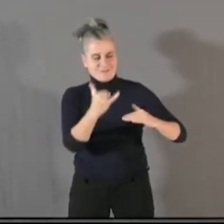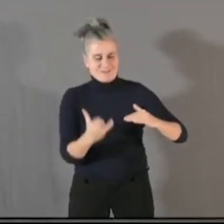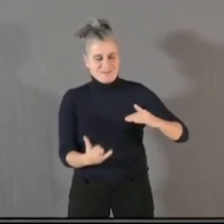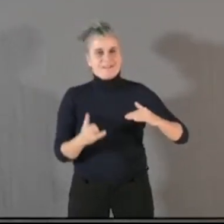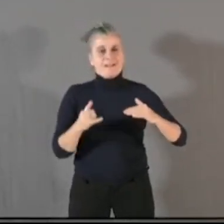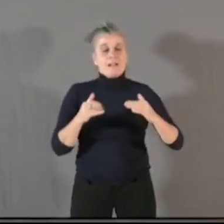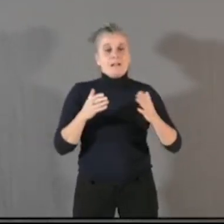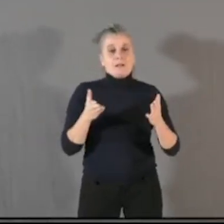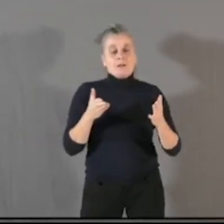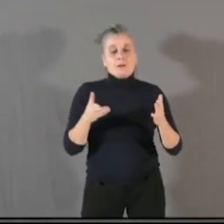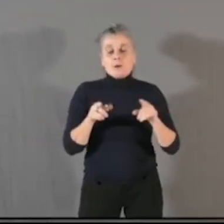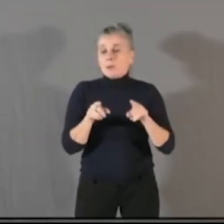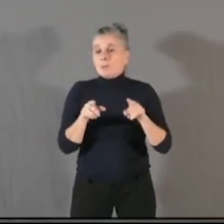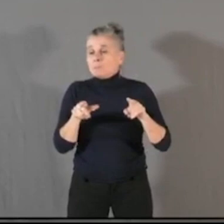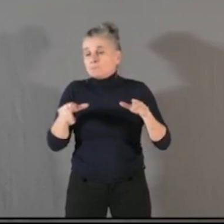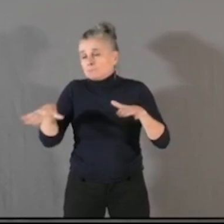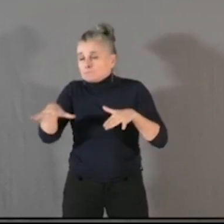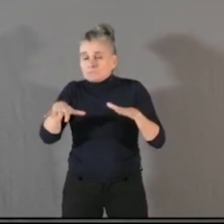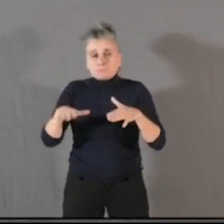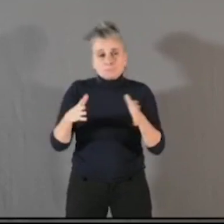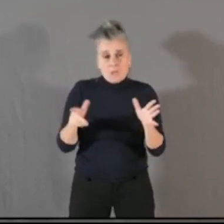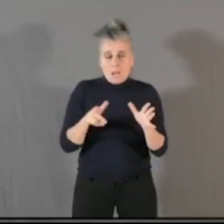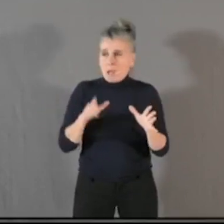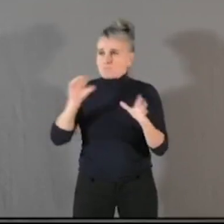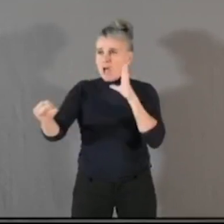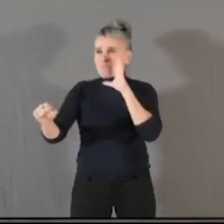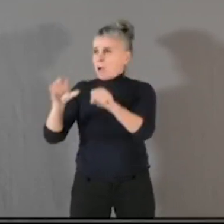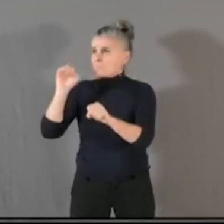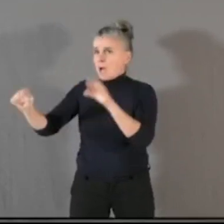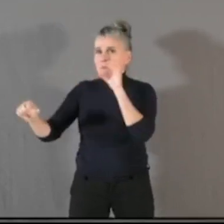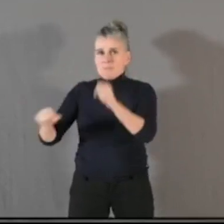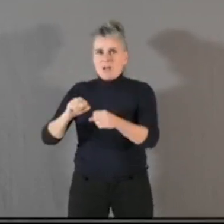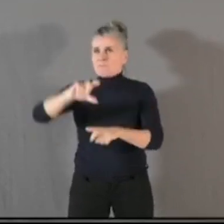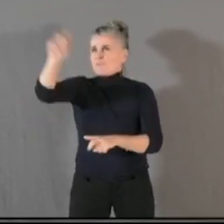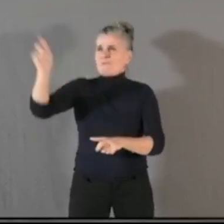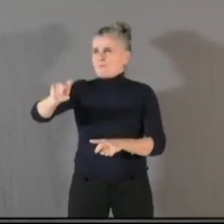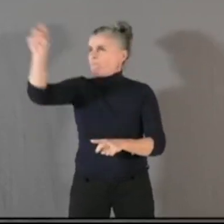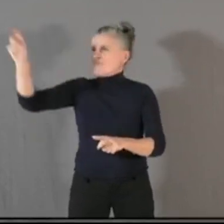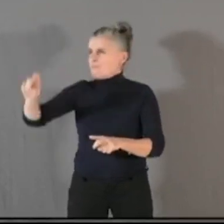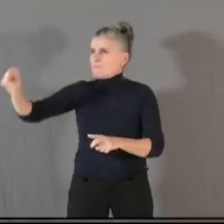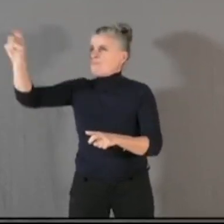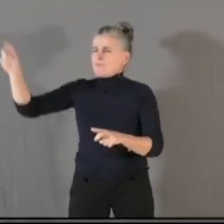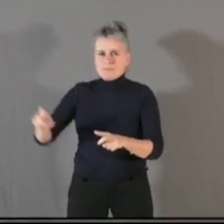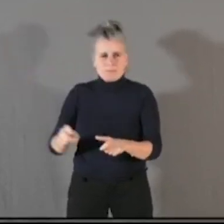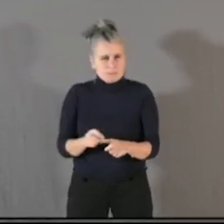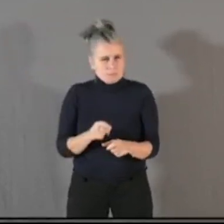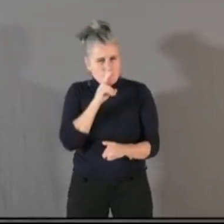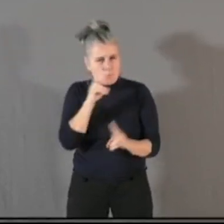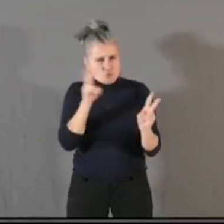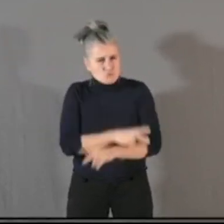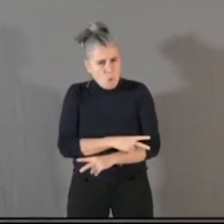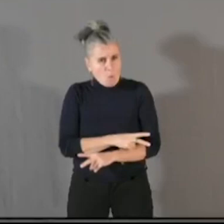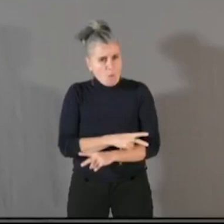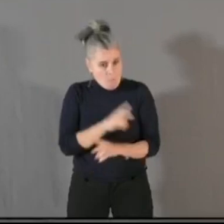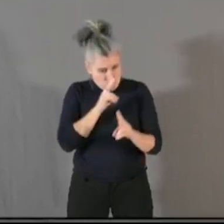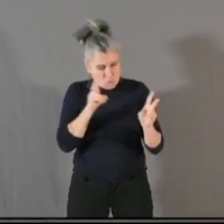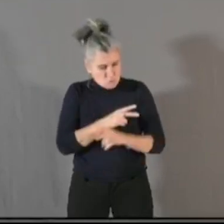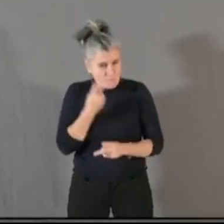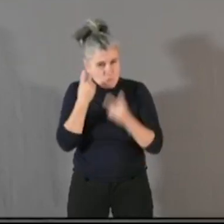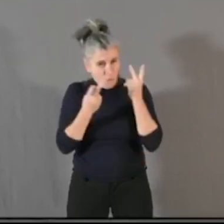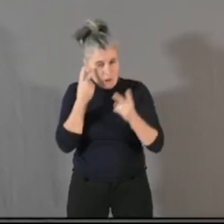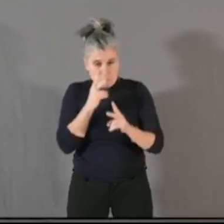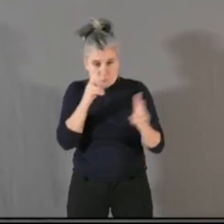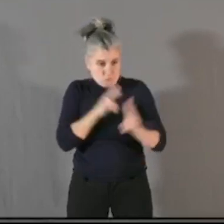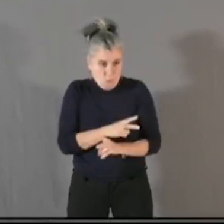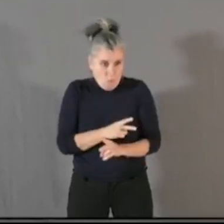un véritable fléau, une pollution visuelle, une pollution de tout court. Vous allez sur le boulevard de la Libération, je m'y suis